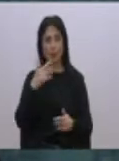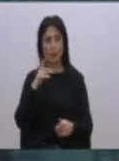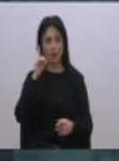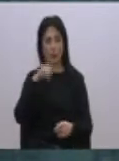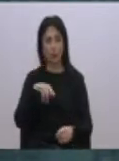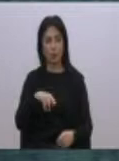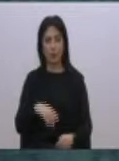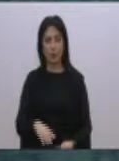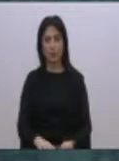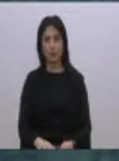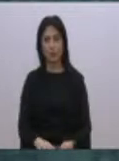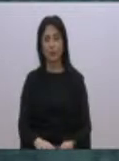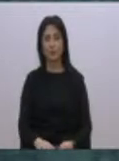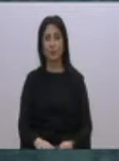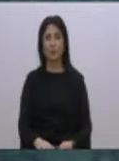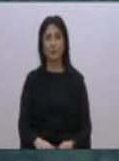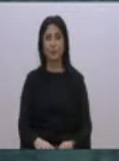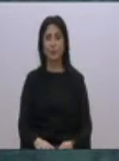Chiar.